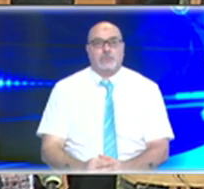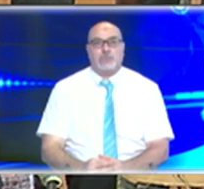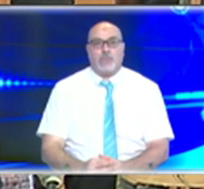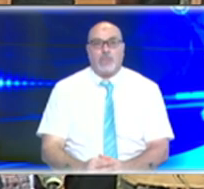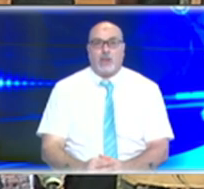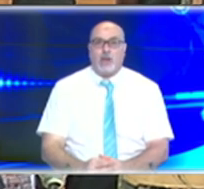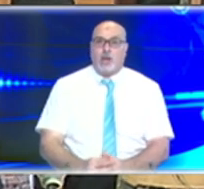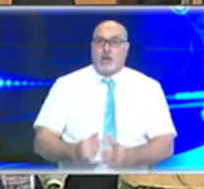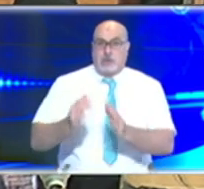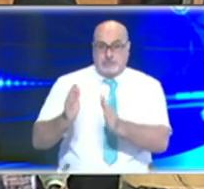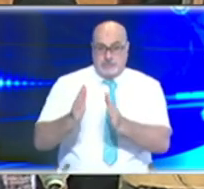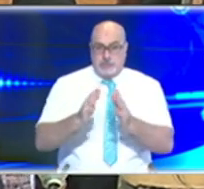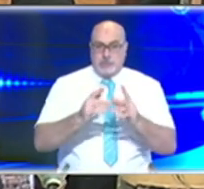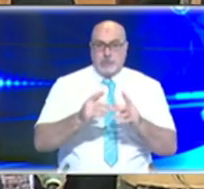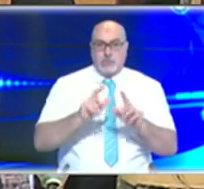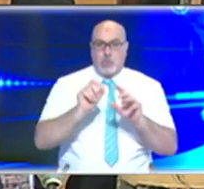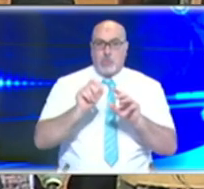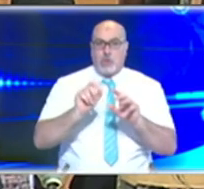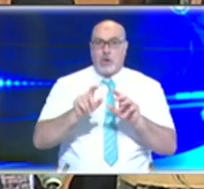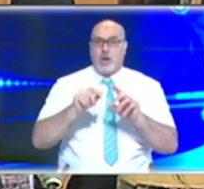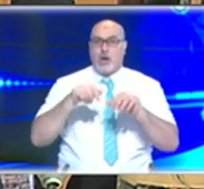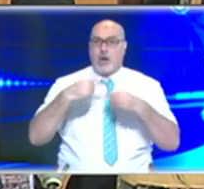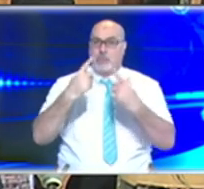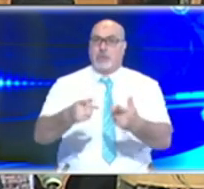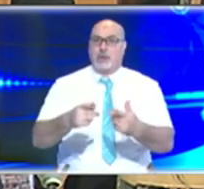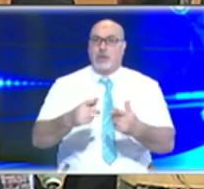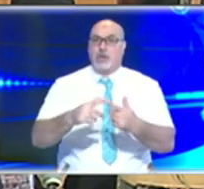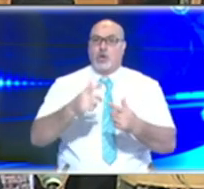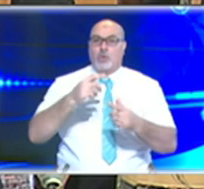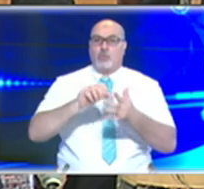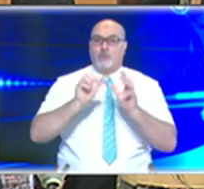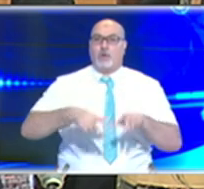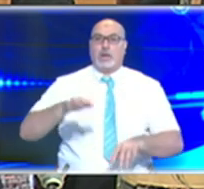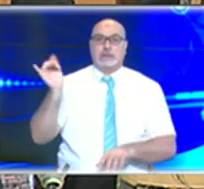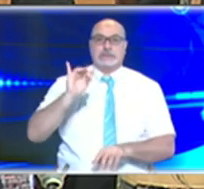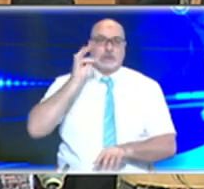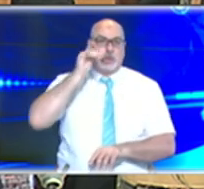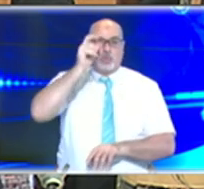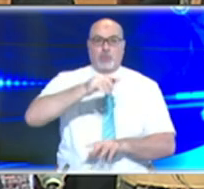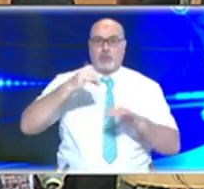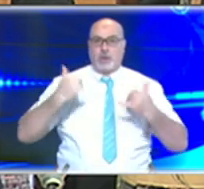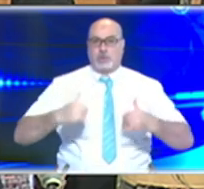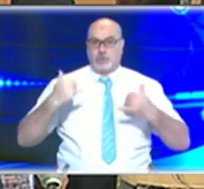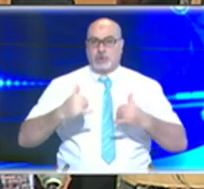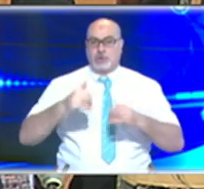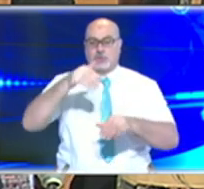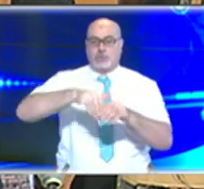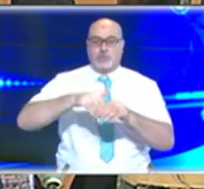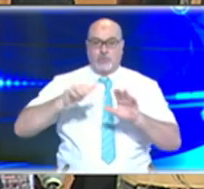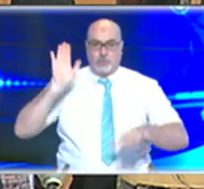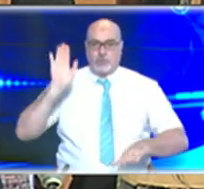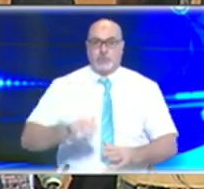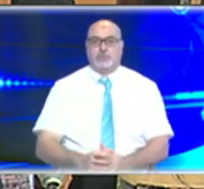وتنتهي هذه المراحل بالتوجه إلى صاحب السيادة الشعب الجزائري في الاستفتاء على هذا